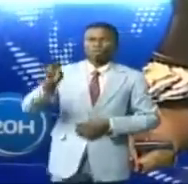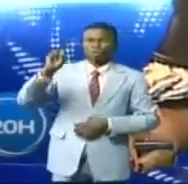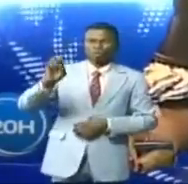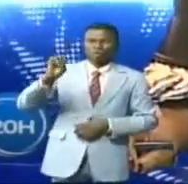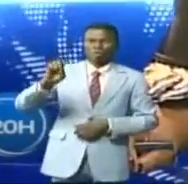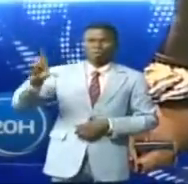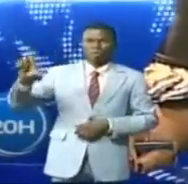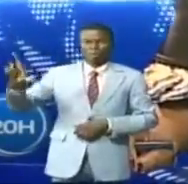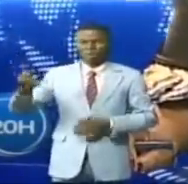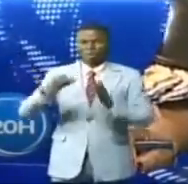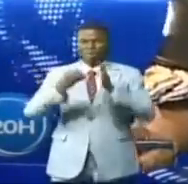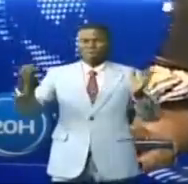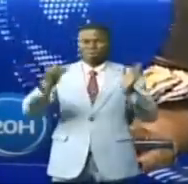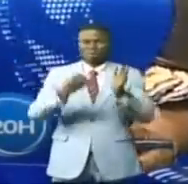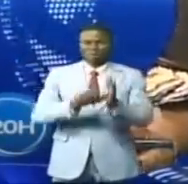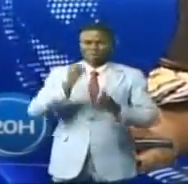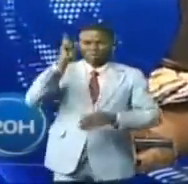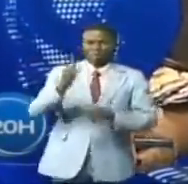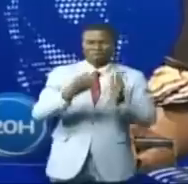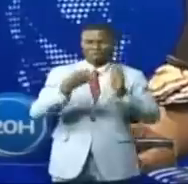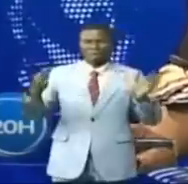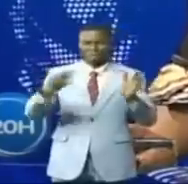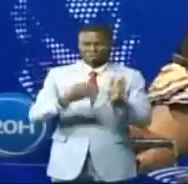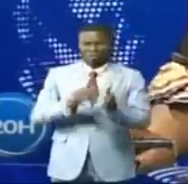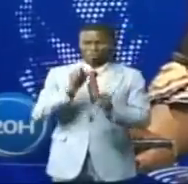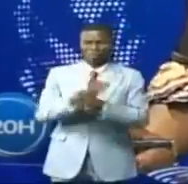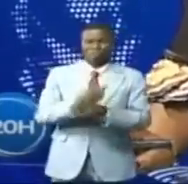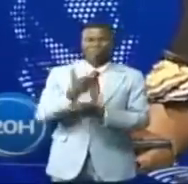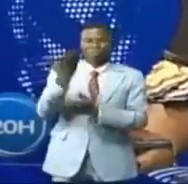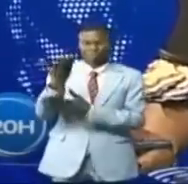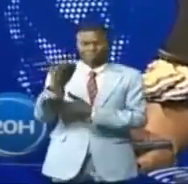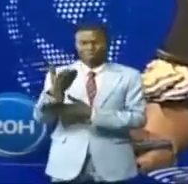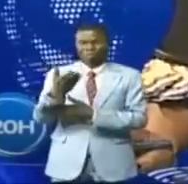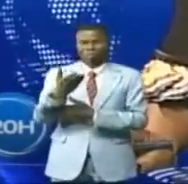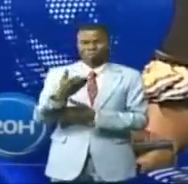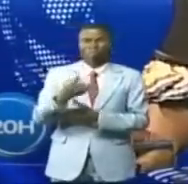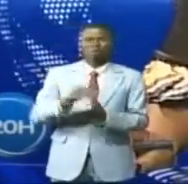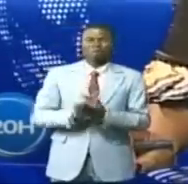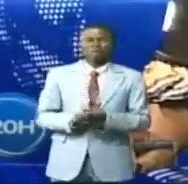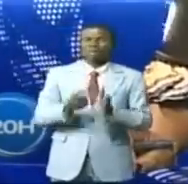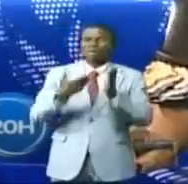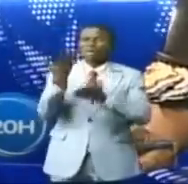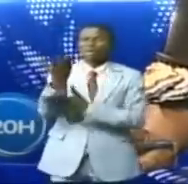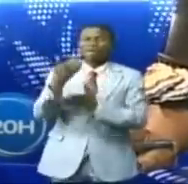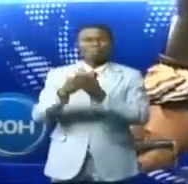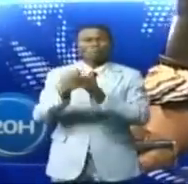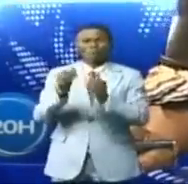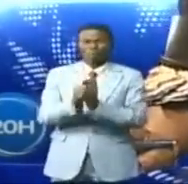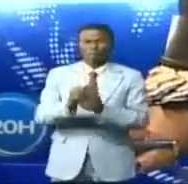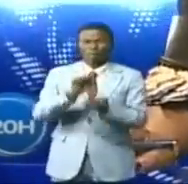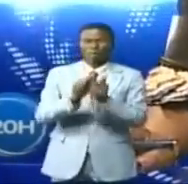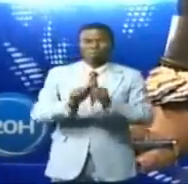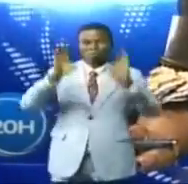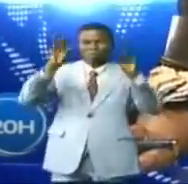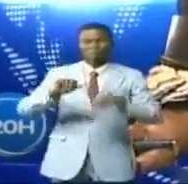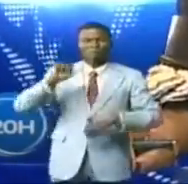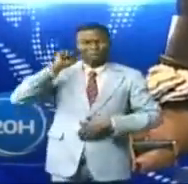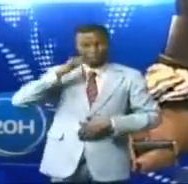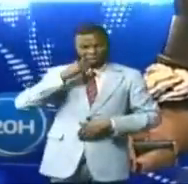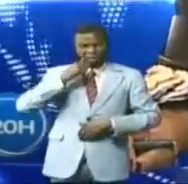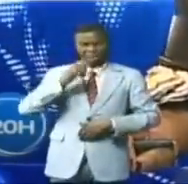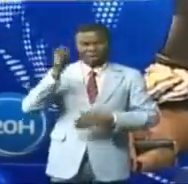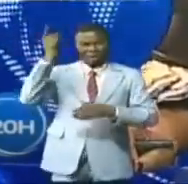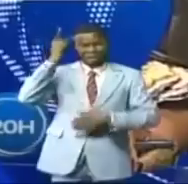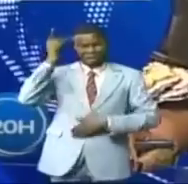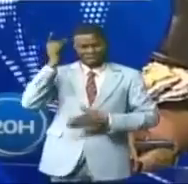177 et 188 sont à la disposition de la clientèle. SNEL SA présente ses excuses pour ce désagrément fait à